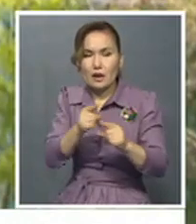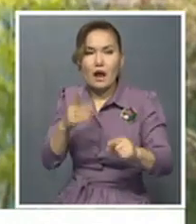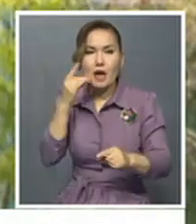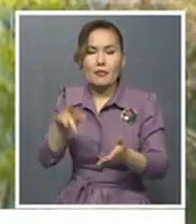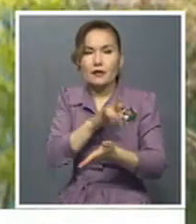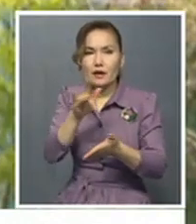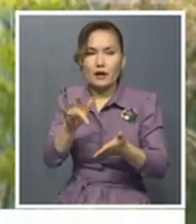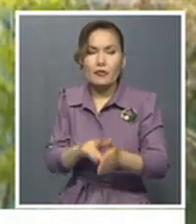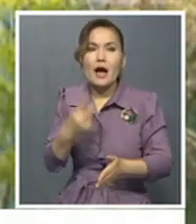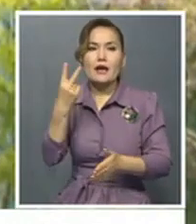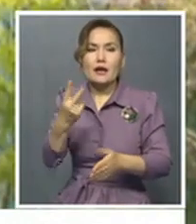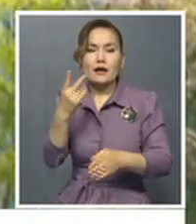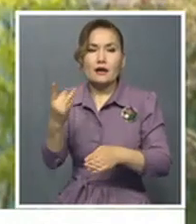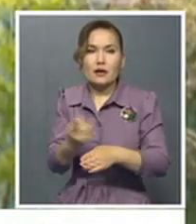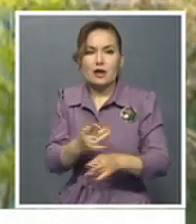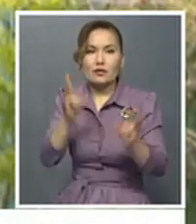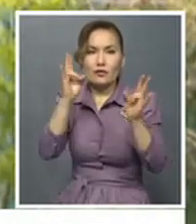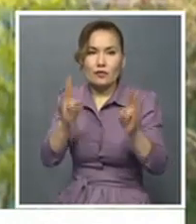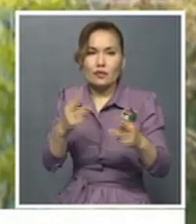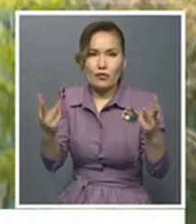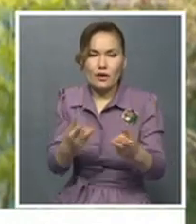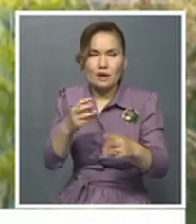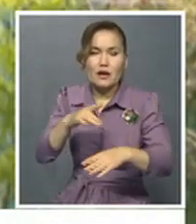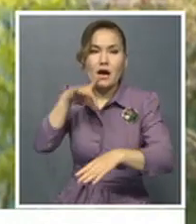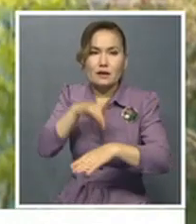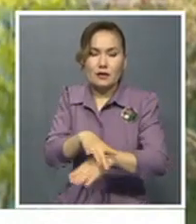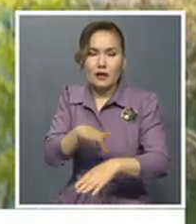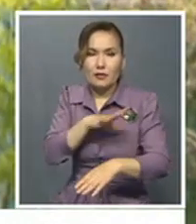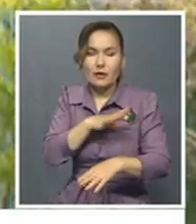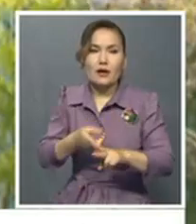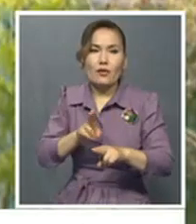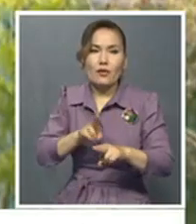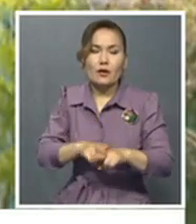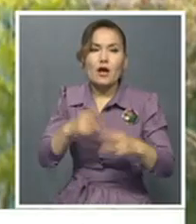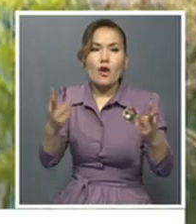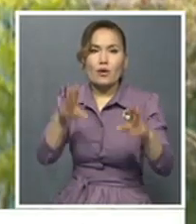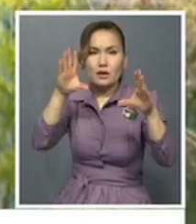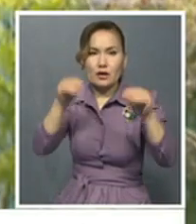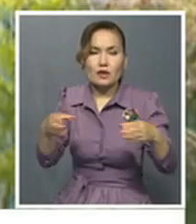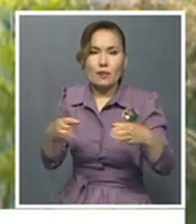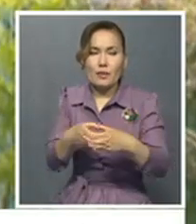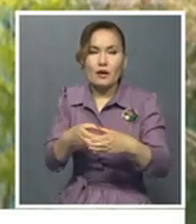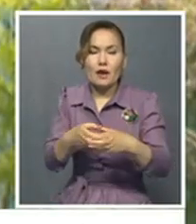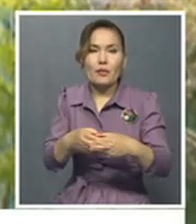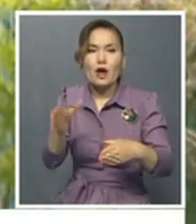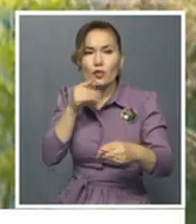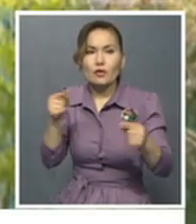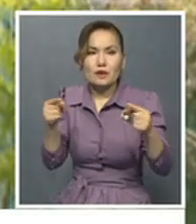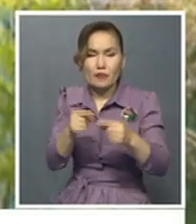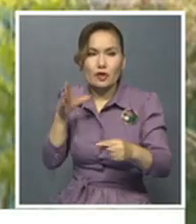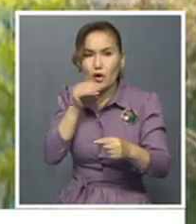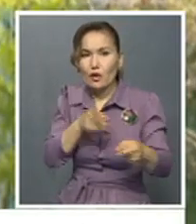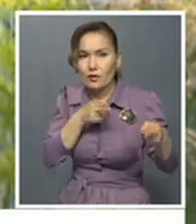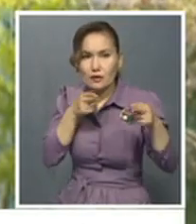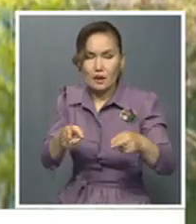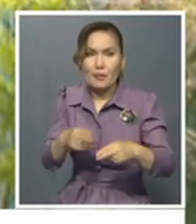қаласында 2 өрт оқиғасы тіркеліп отыр. Дегенмен айта өту керек, өрт сөндіру бригадаларының уақытында жетіп тілсіз